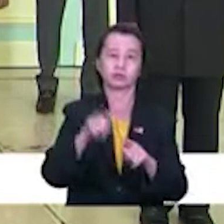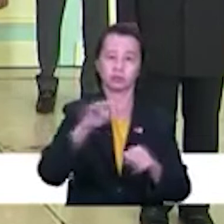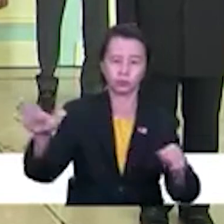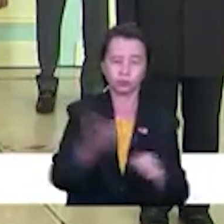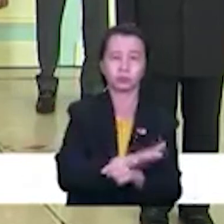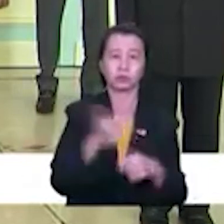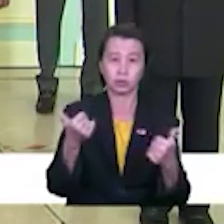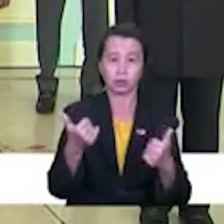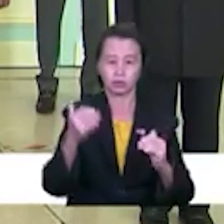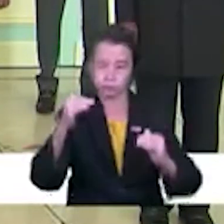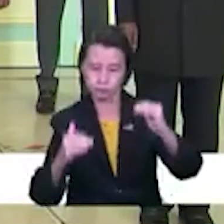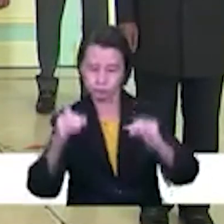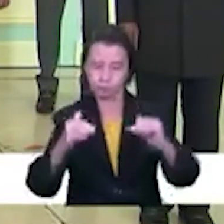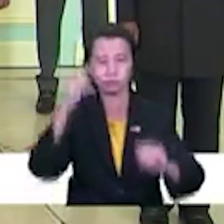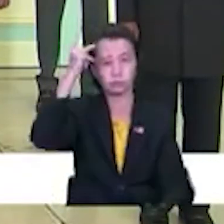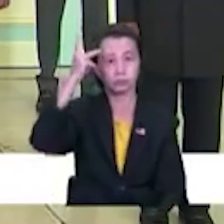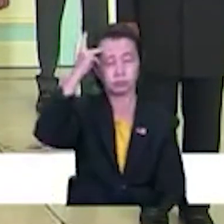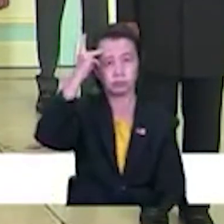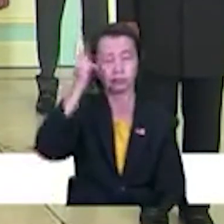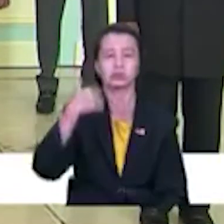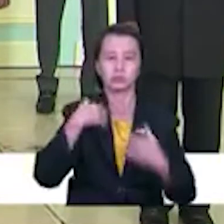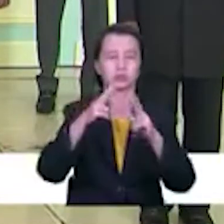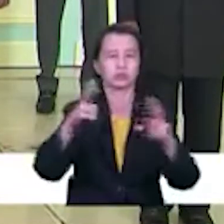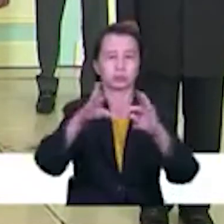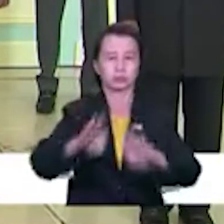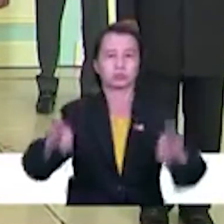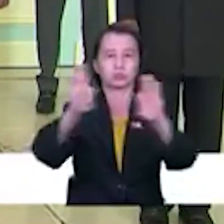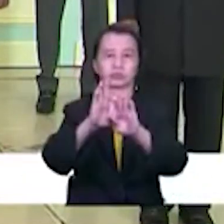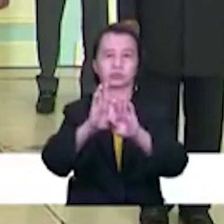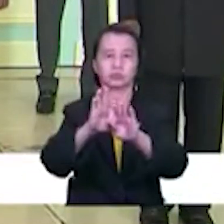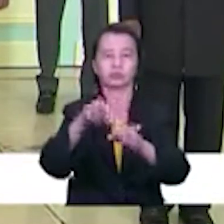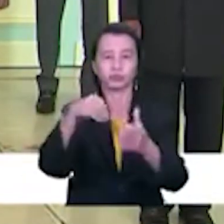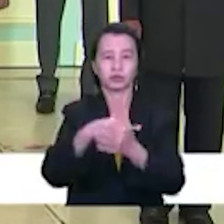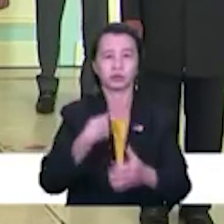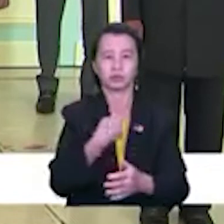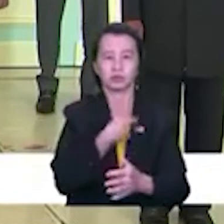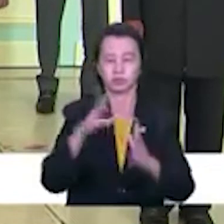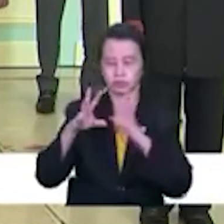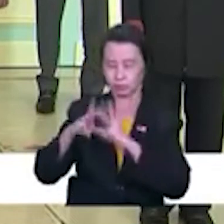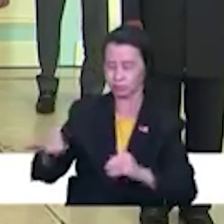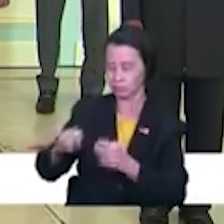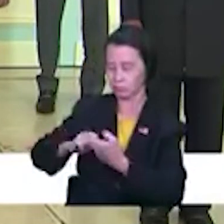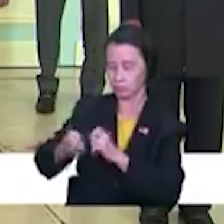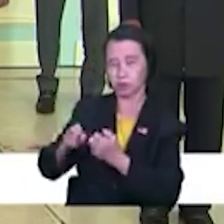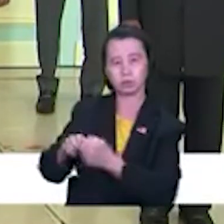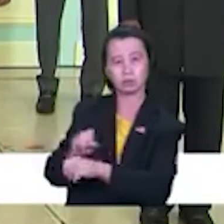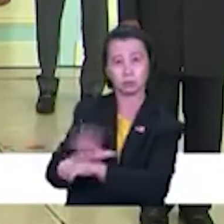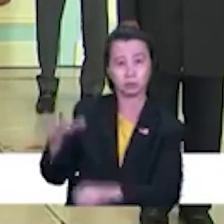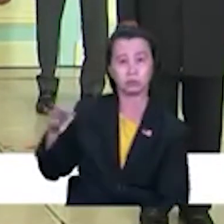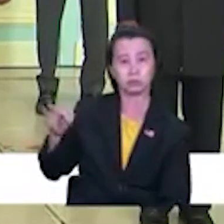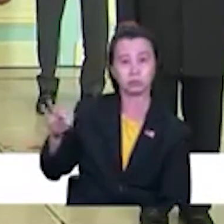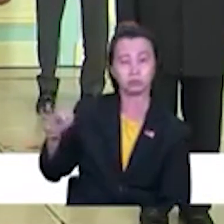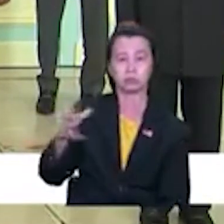menyuruh kestabilan politik adalah amat penting dalam kita memerangi pandemic kobis bablas